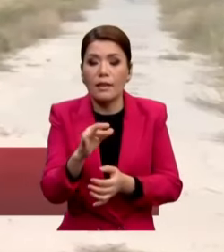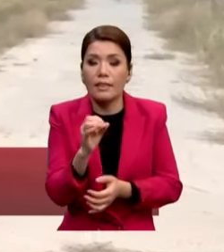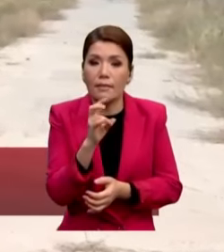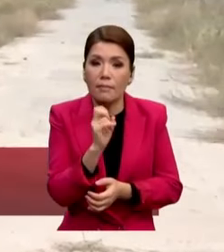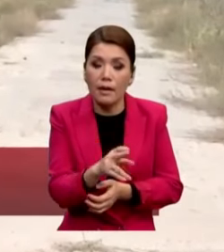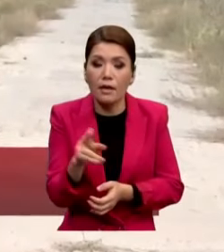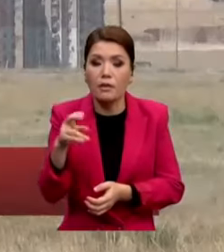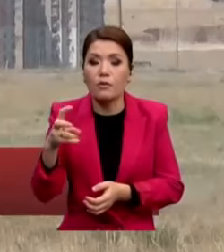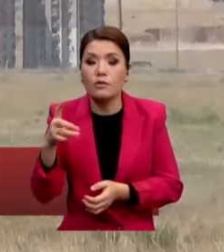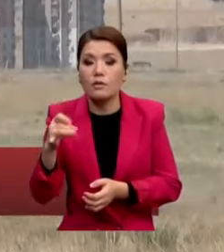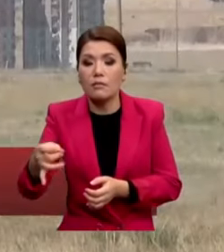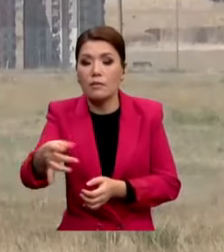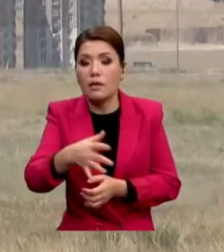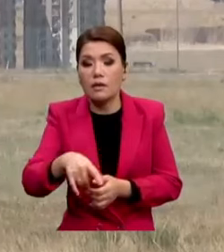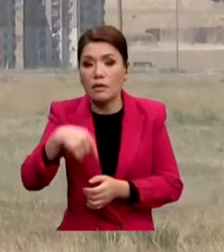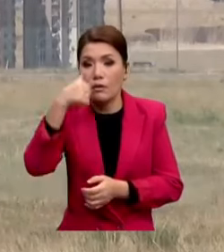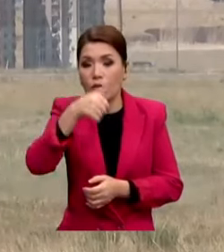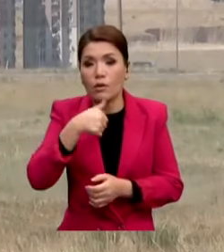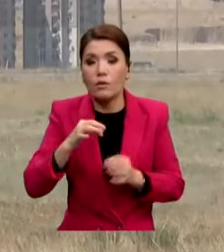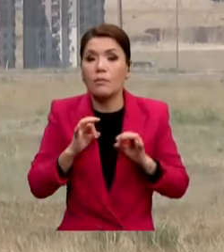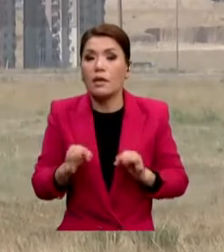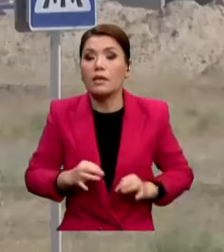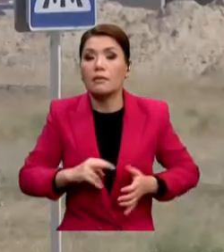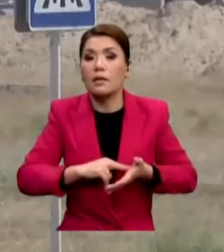и Достык. Правда, в этом году прокуроры